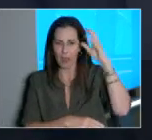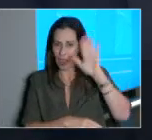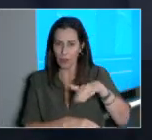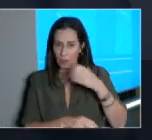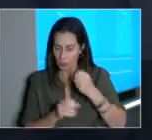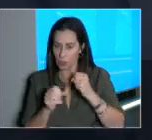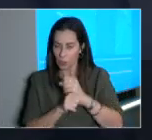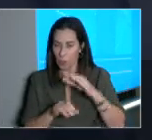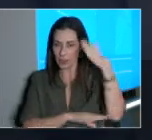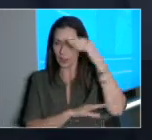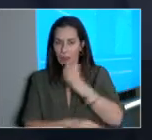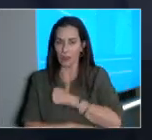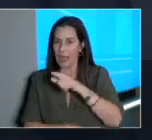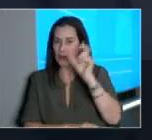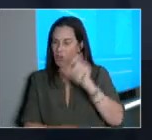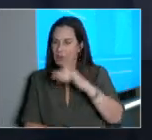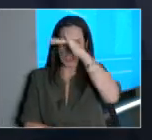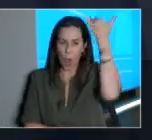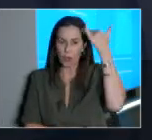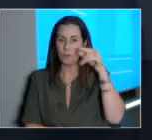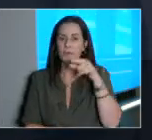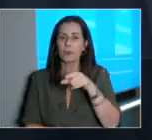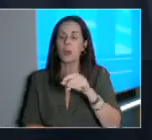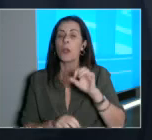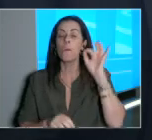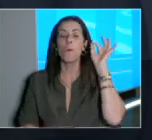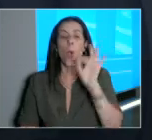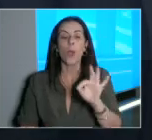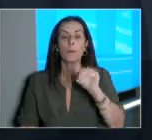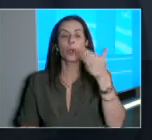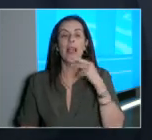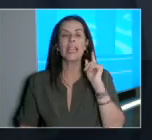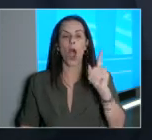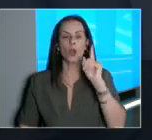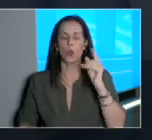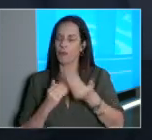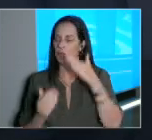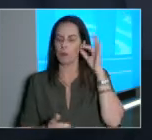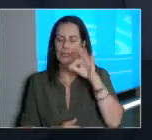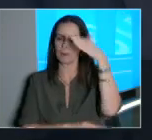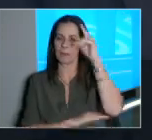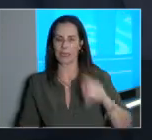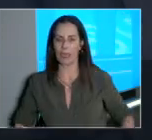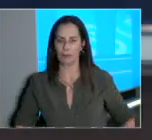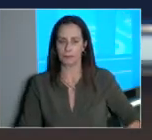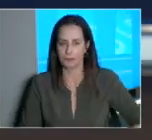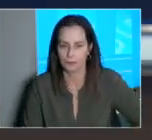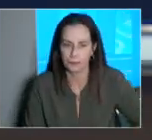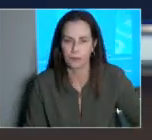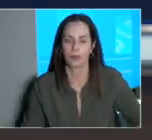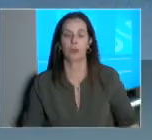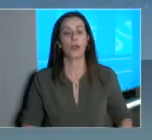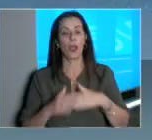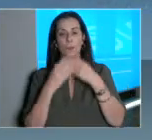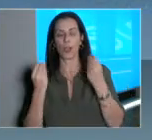באמת פה מדינת הלכה. הם אנשים פונדמנטליסטים שמזיקים קודם כל ליהדות, כן. לפני שעוד מזיקים למדינה גם כן. כן, בוקר